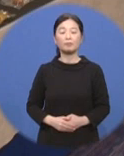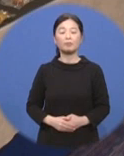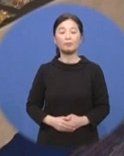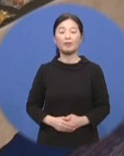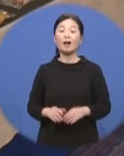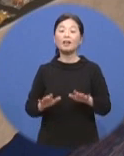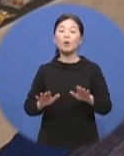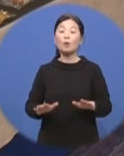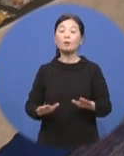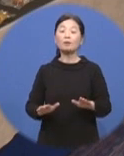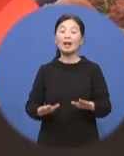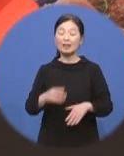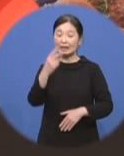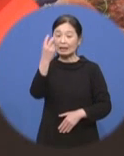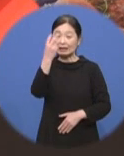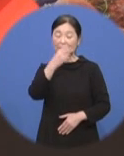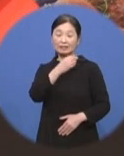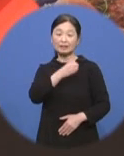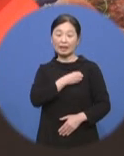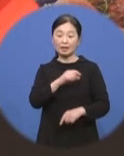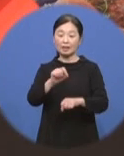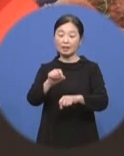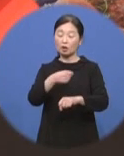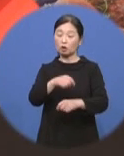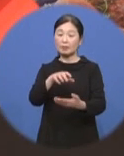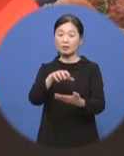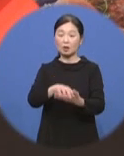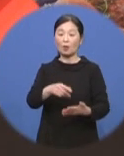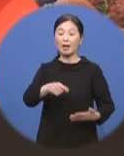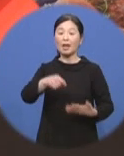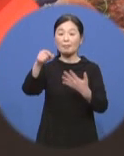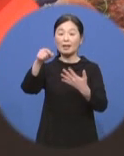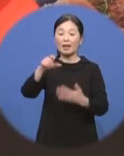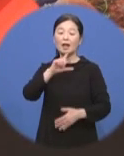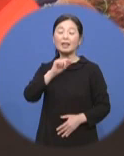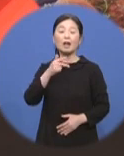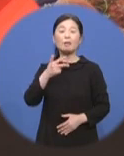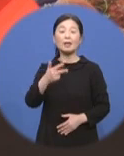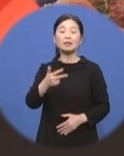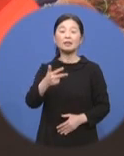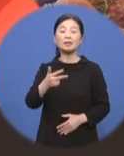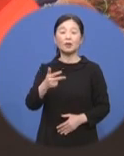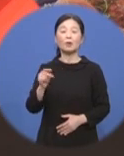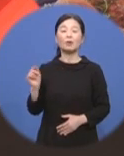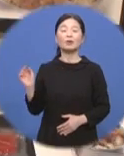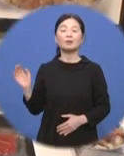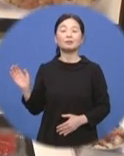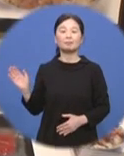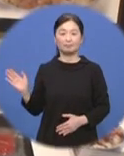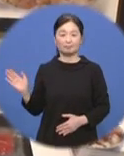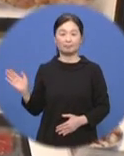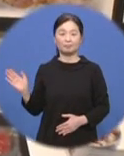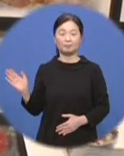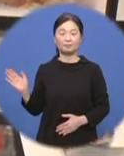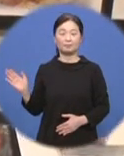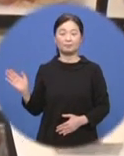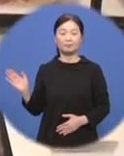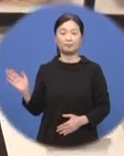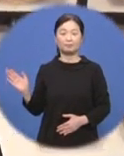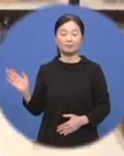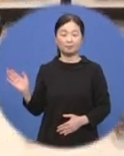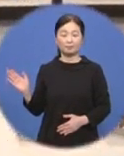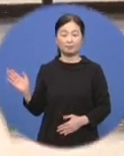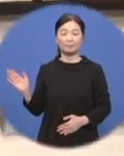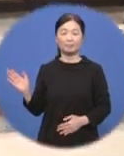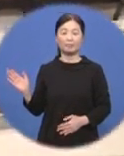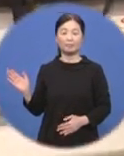今回審査委員特別賞に選ばれたのは田辺市の太田商店の加工食品紀州南